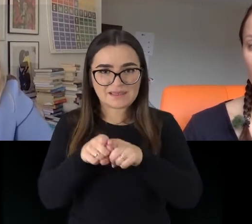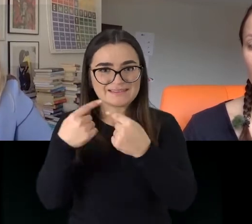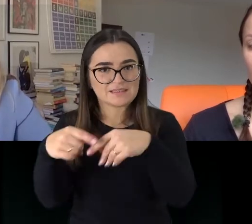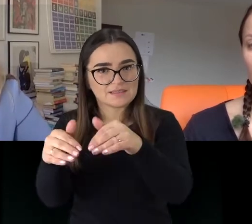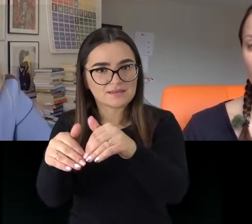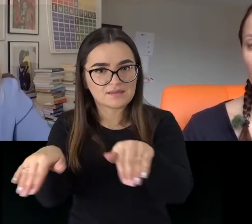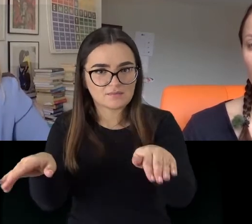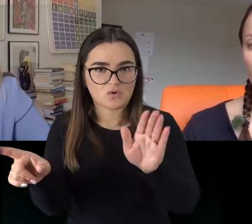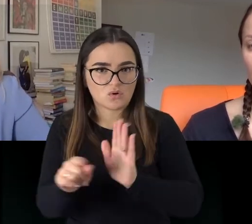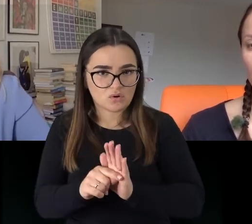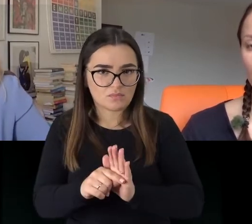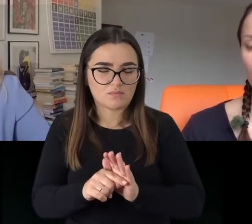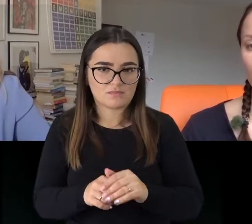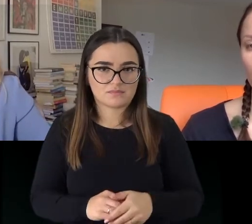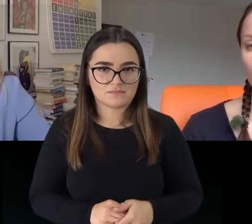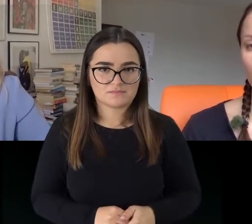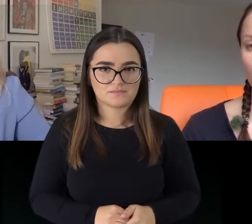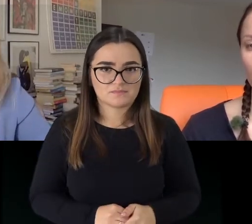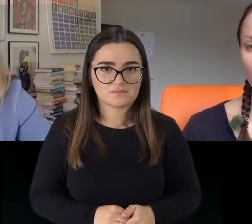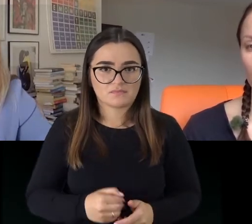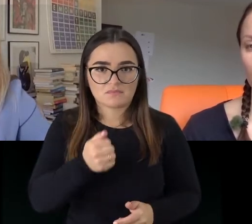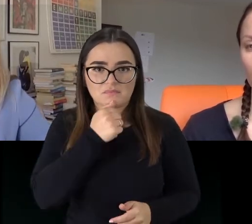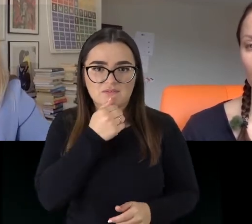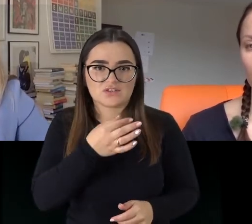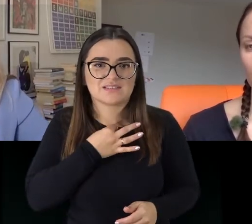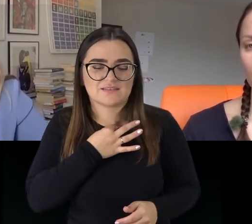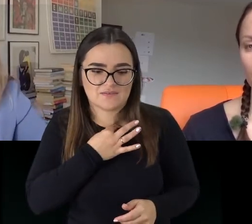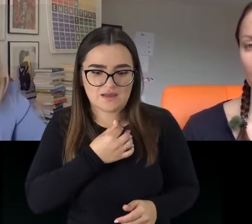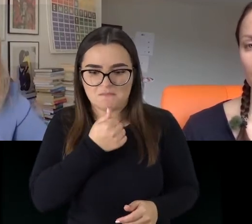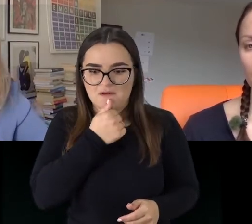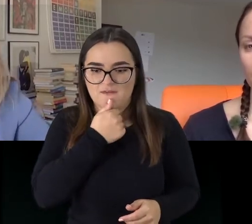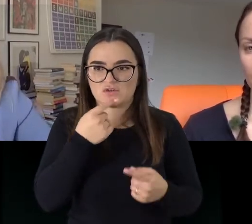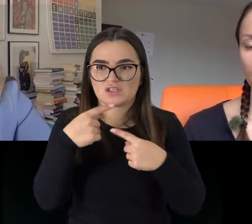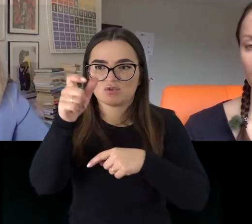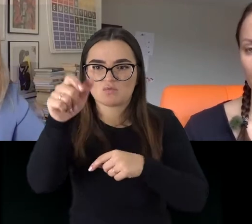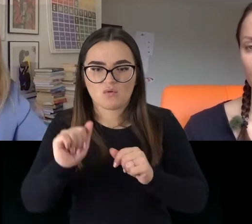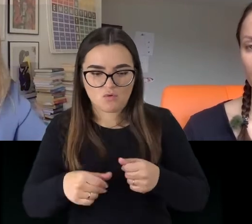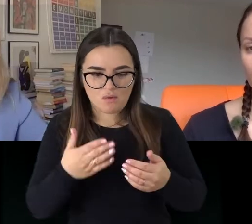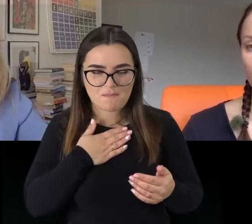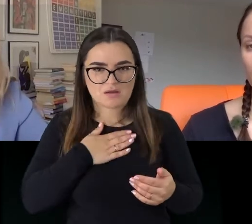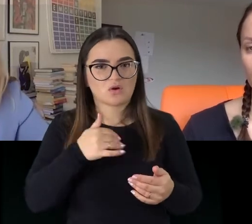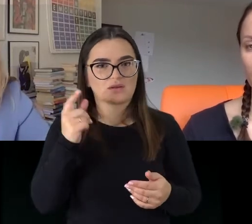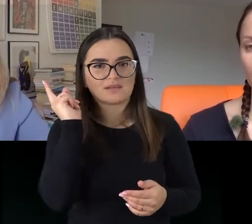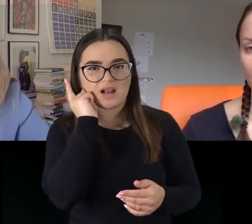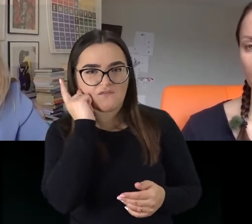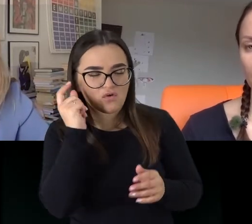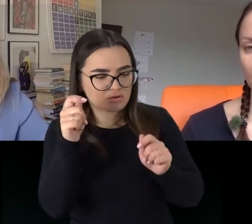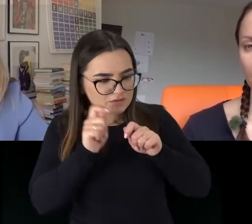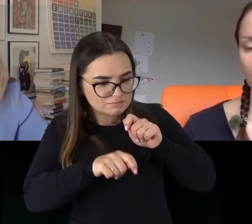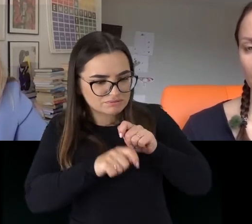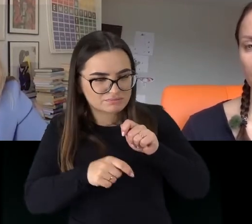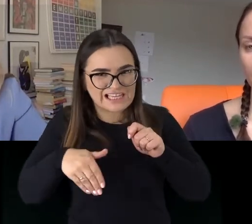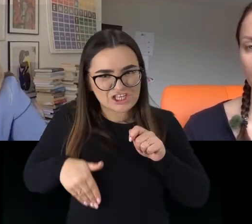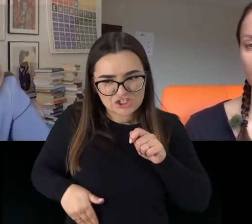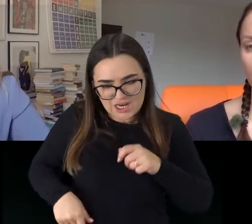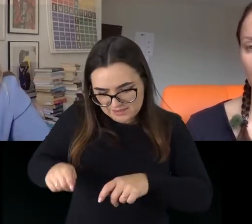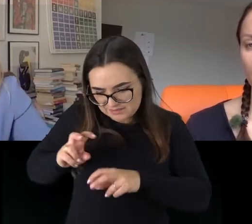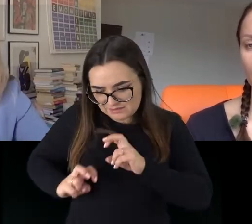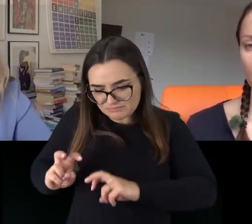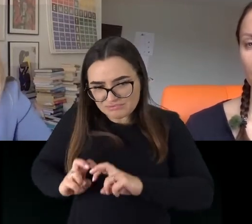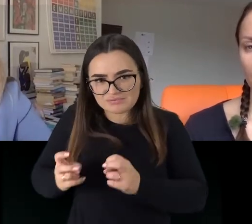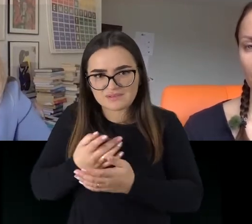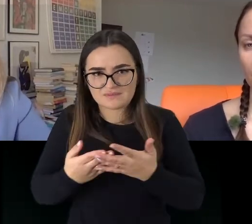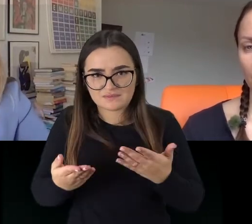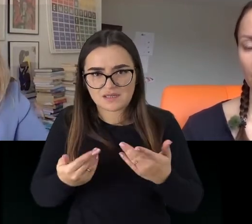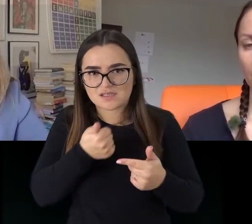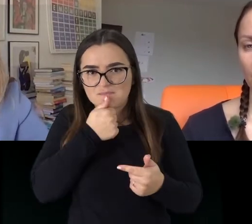ar ne. Tai nu, turiu meni, kad bet kas gali tikrinti mano telefoną, mano kompiuterį, mano kišenes rausti. Aš neturiu visiškai